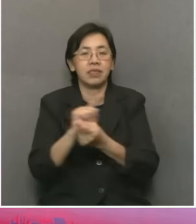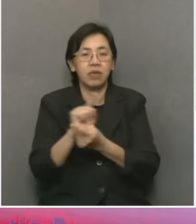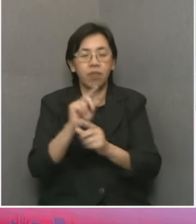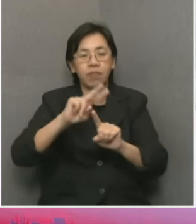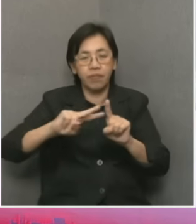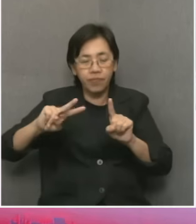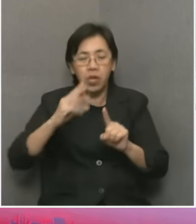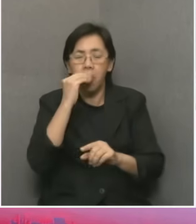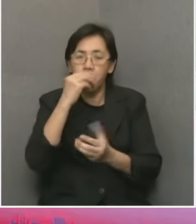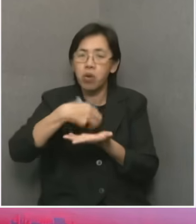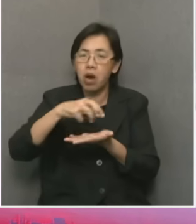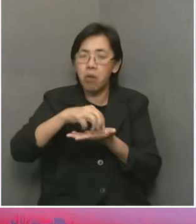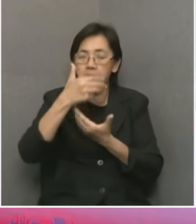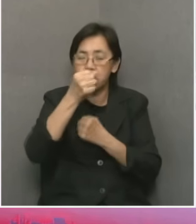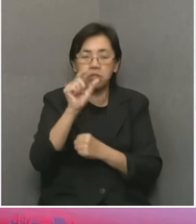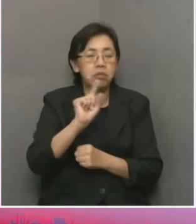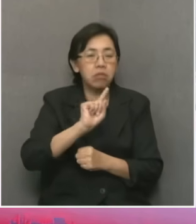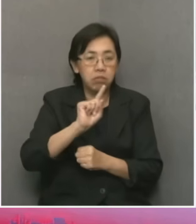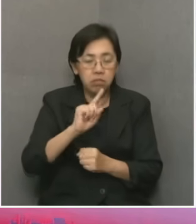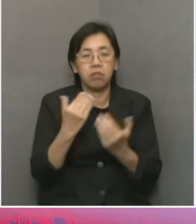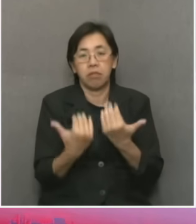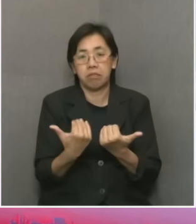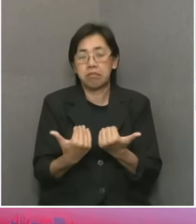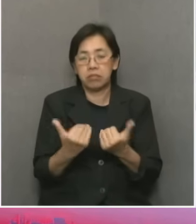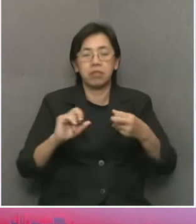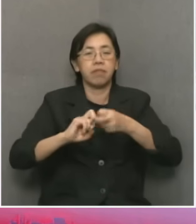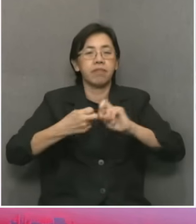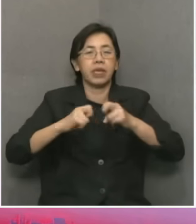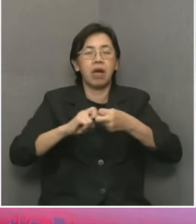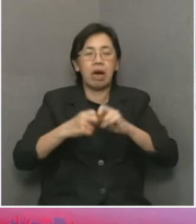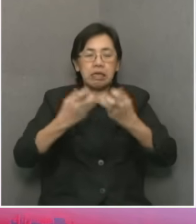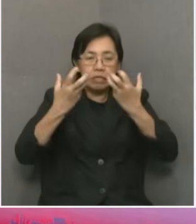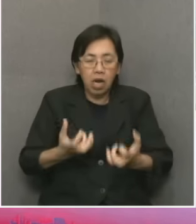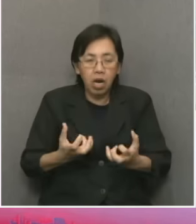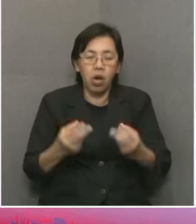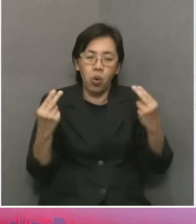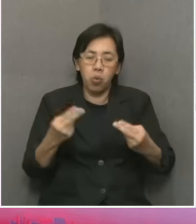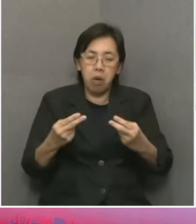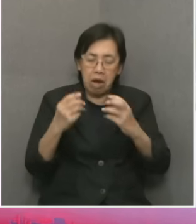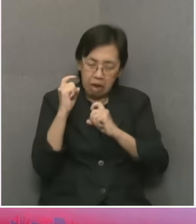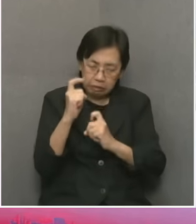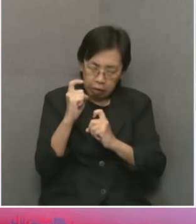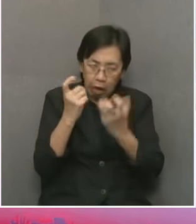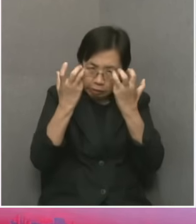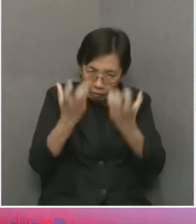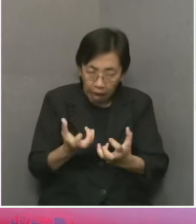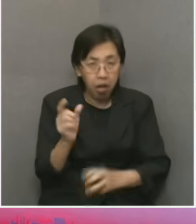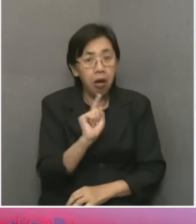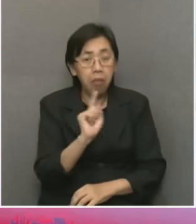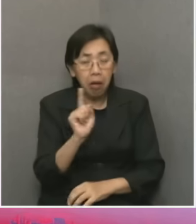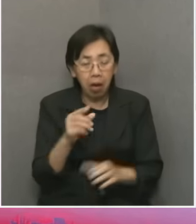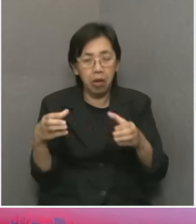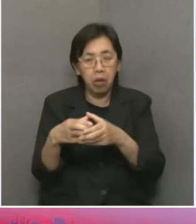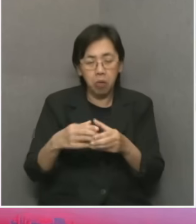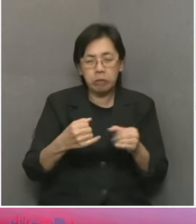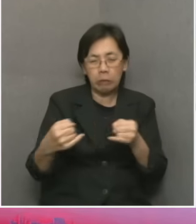ารย์พูดไว้น่าสนใจนะคะสิ่งสำคัญเลยคือตอนนี้เนี่ยสถานการณ์รุนแรงและอันตรายถึงขีดสุดแล้วนะคะดูจากกลุ่มของคู่ขัด